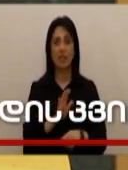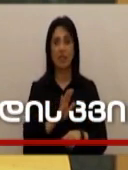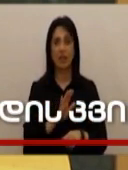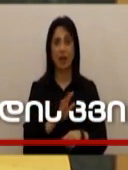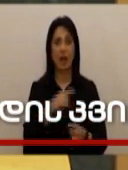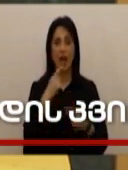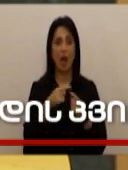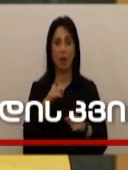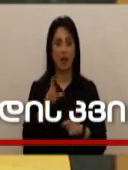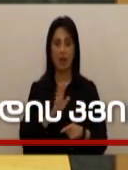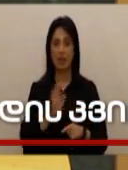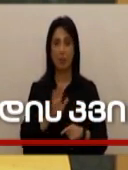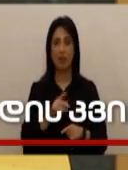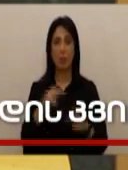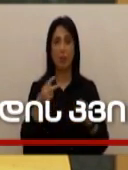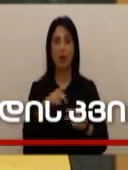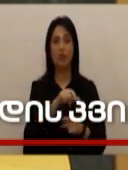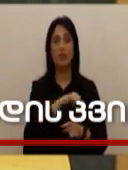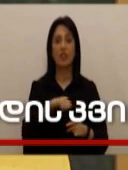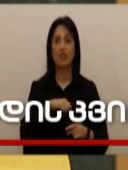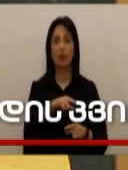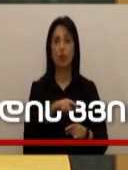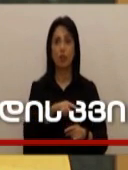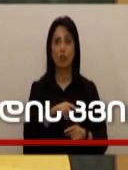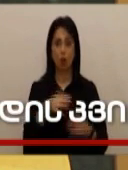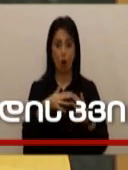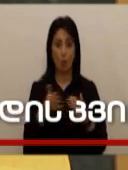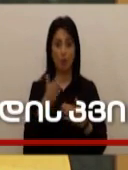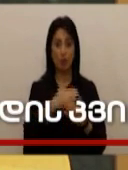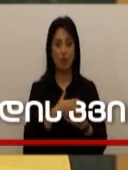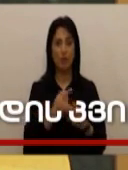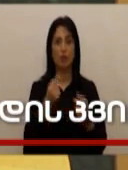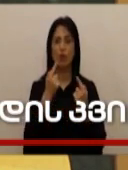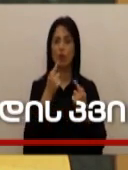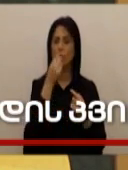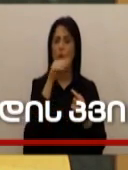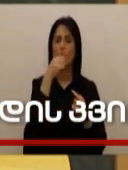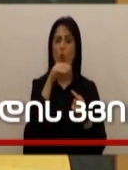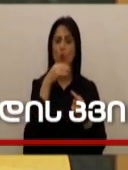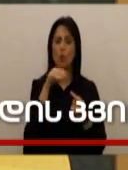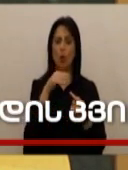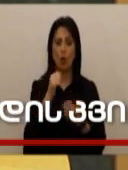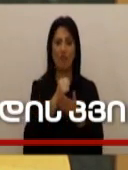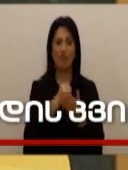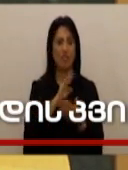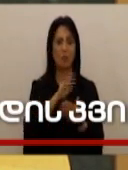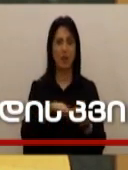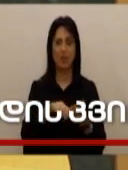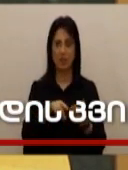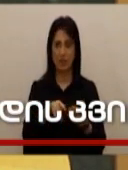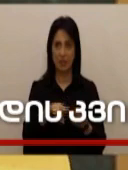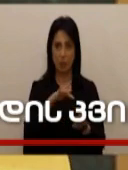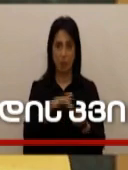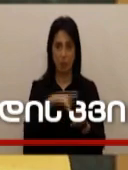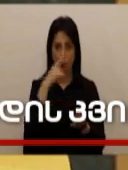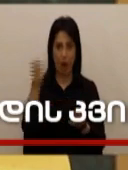ის ელაპარაკეთ ჩვენს პარტნიორებს, არამედ ომის შემდეგ თქვენ გახსენით უვიზო რეჟიმი რუსი